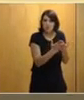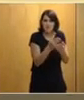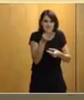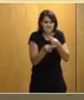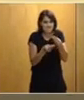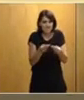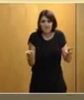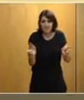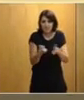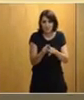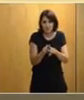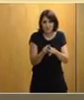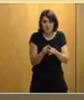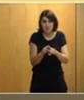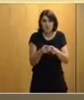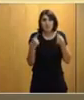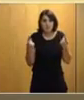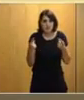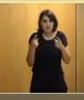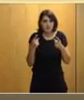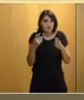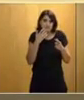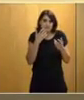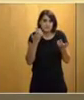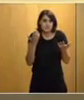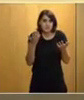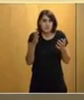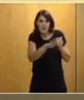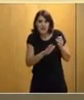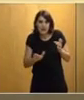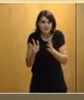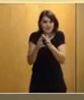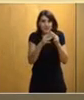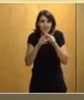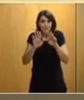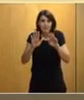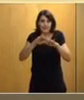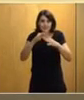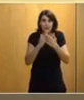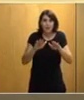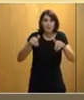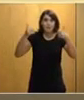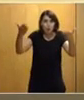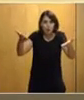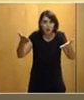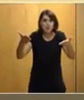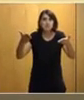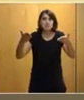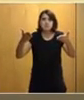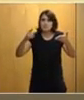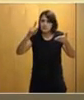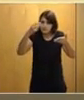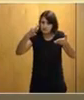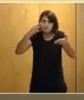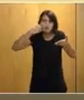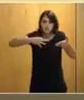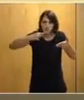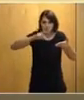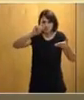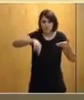trobades fora de les llars i fora de l'escola també siguin segures, hem d'enfatitzar